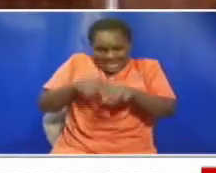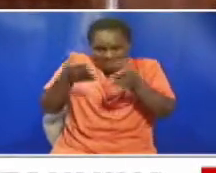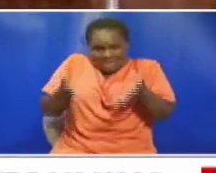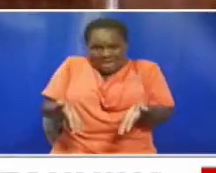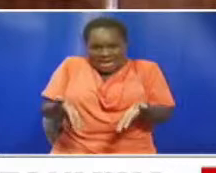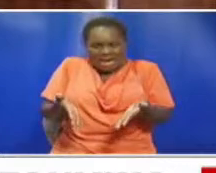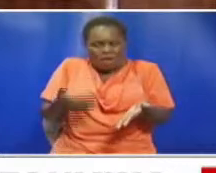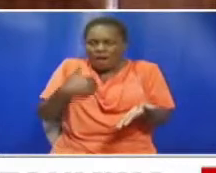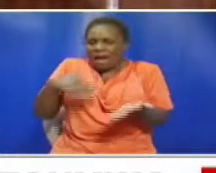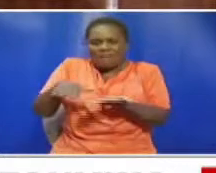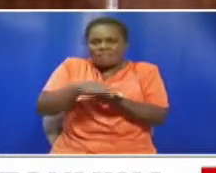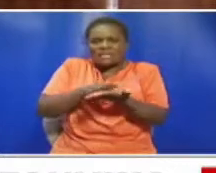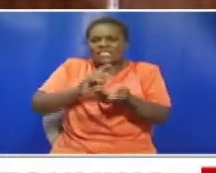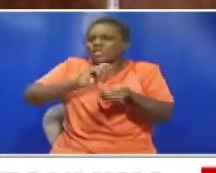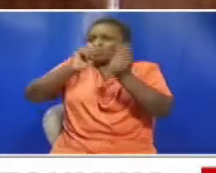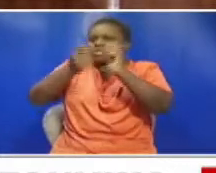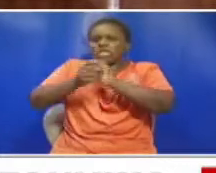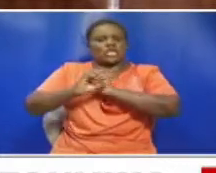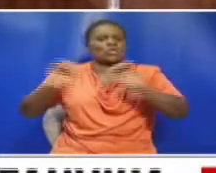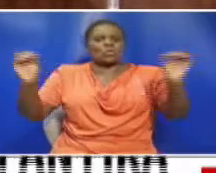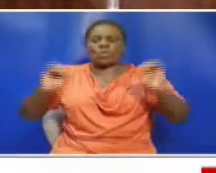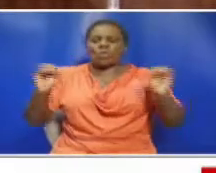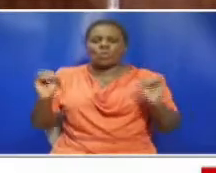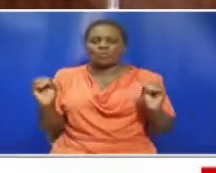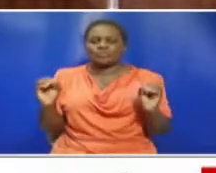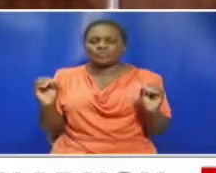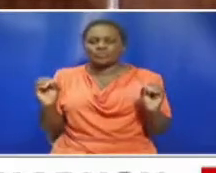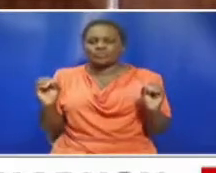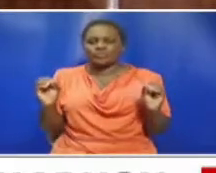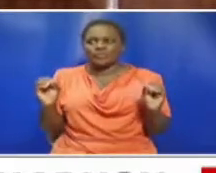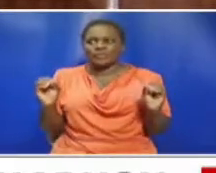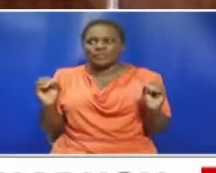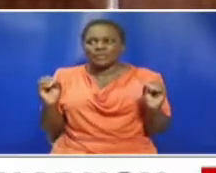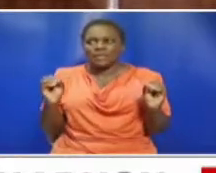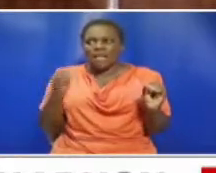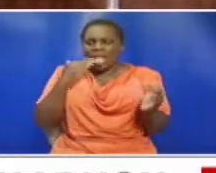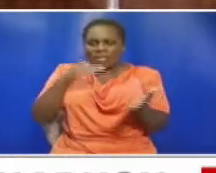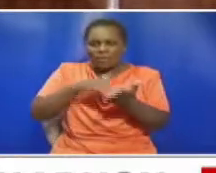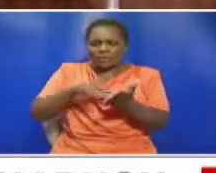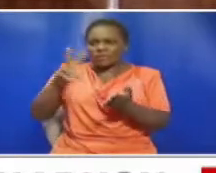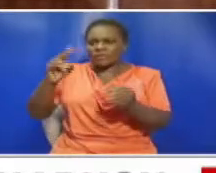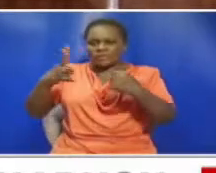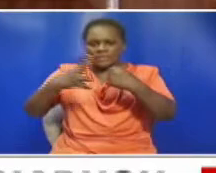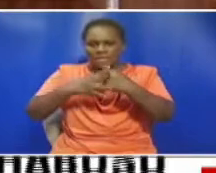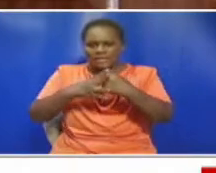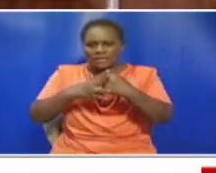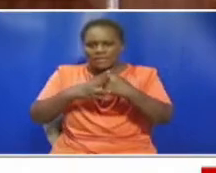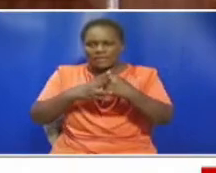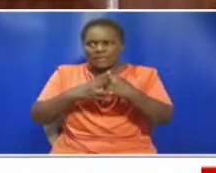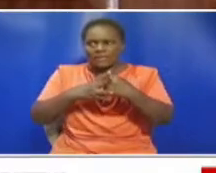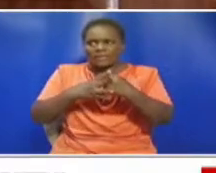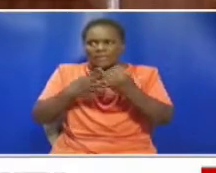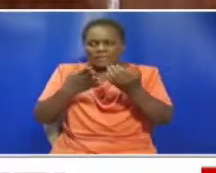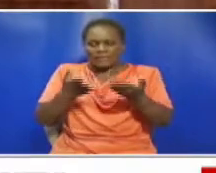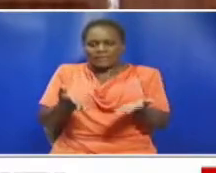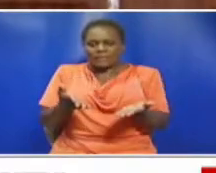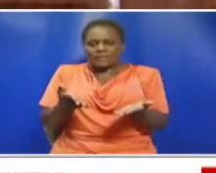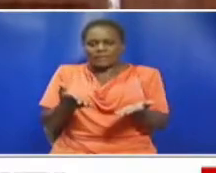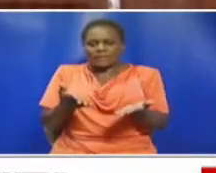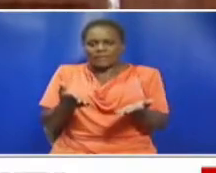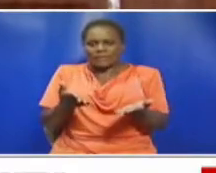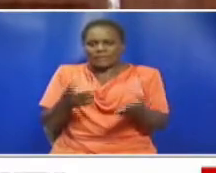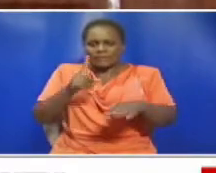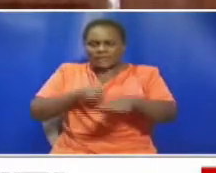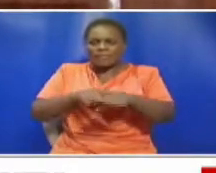there are no grounds, sufficient grounds for review. I gave a mention date on 29th. Having worked out the 8 days period, they are going